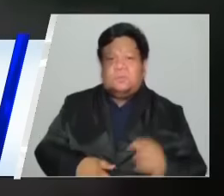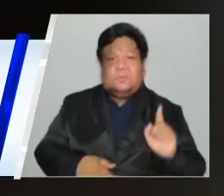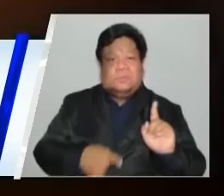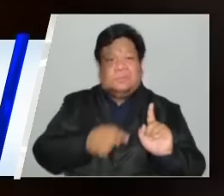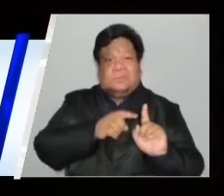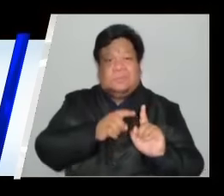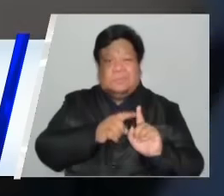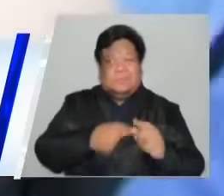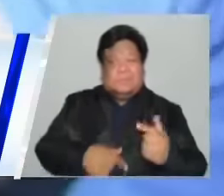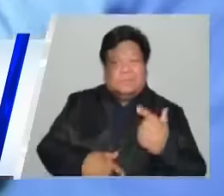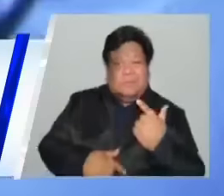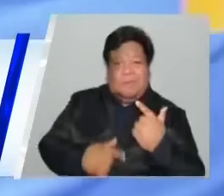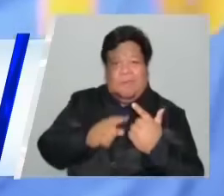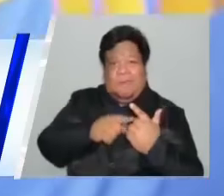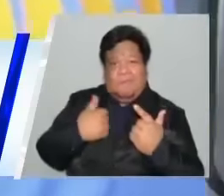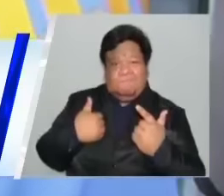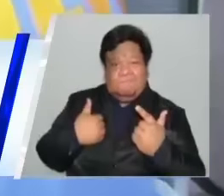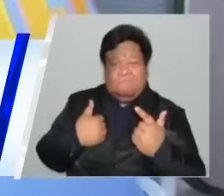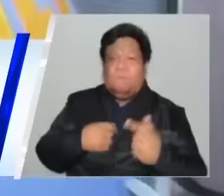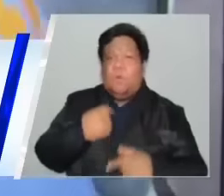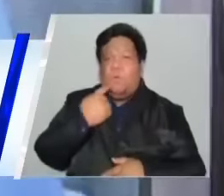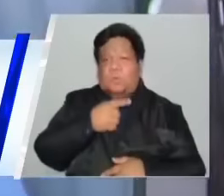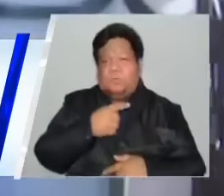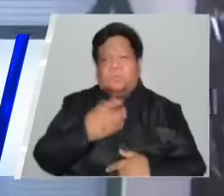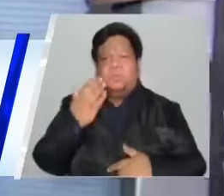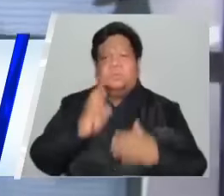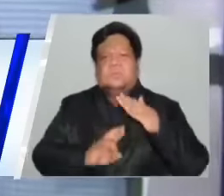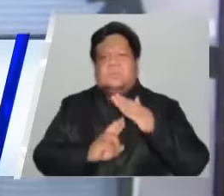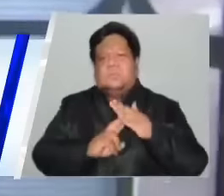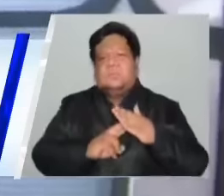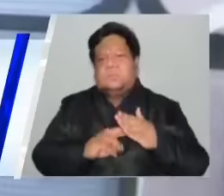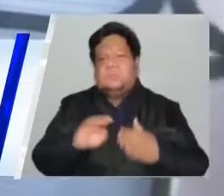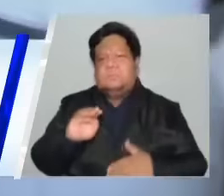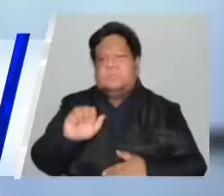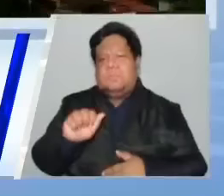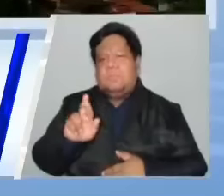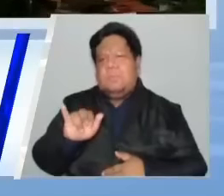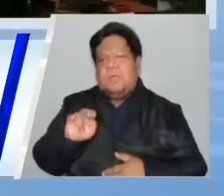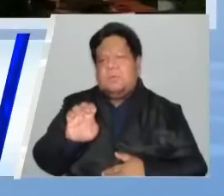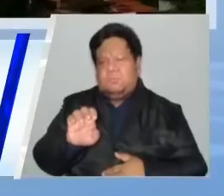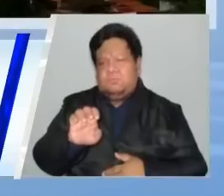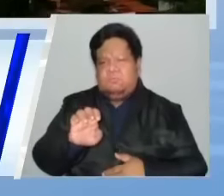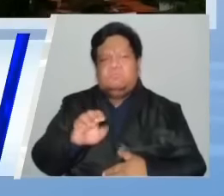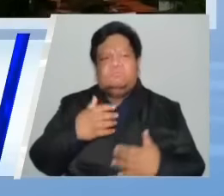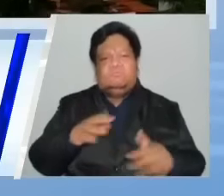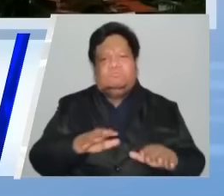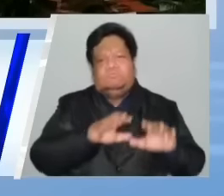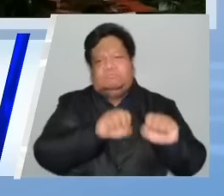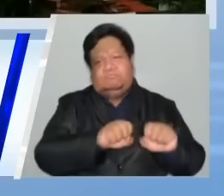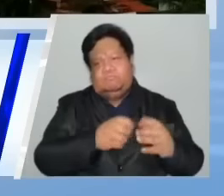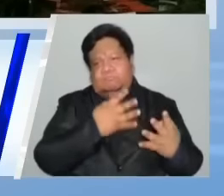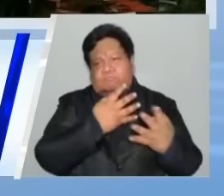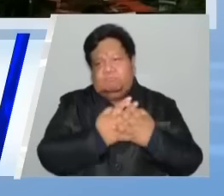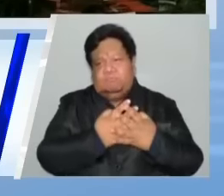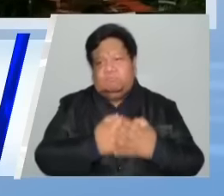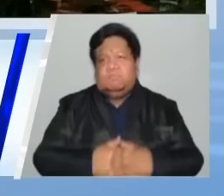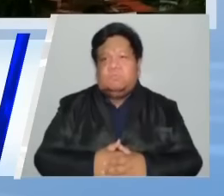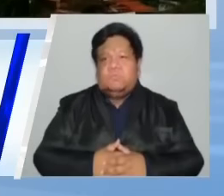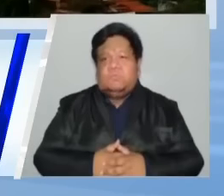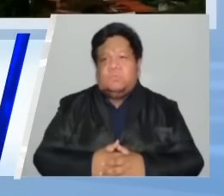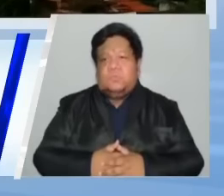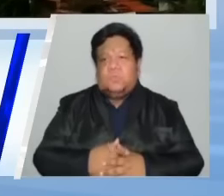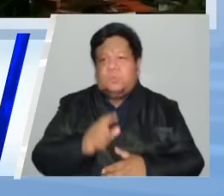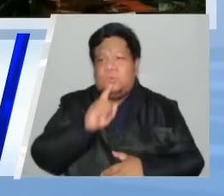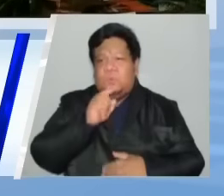Marines. Arestado siya ng Taguig Police sa follow-up operation at nakakulong na sa Taguig Police Station. Away kalsada ang nakikitang ugat